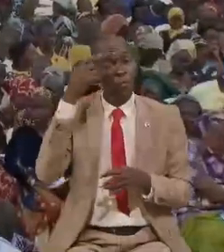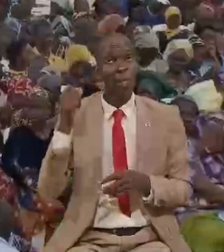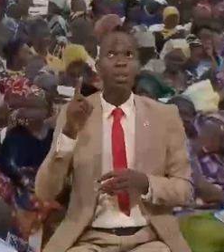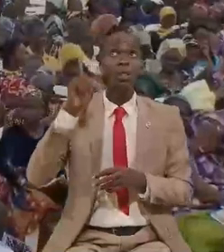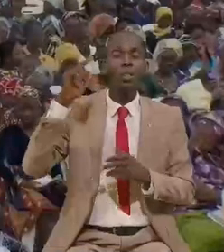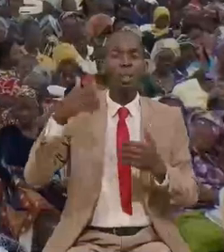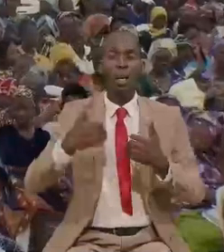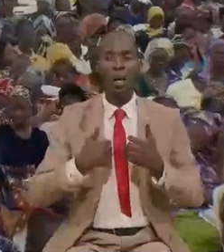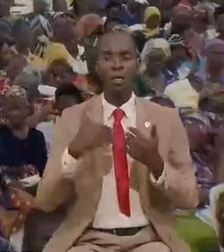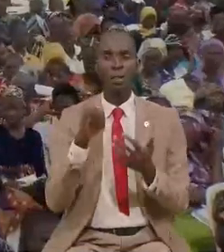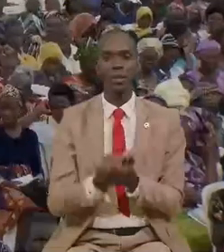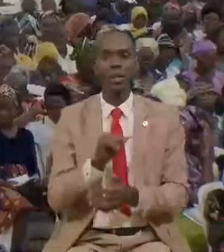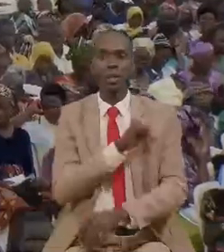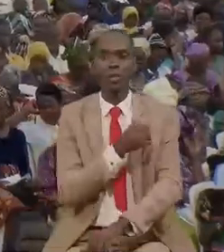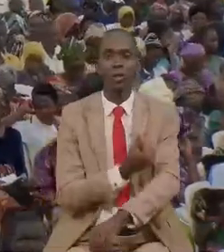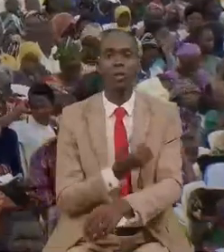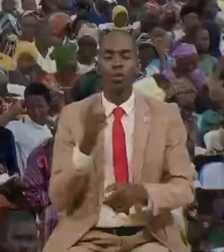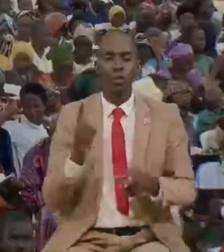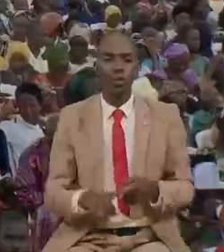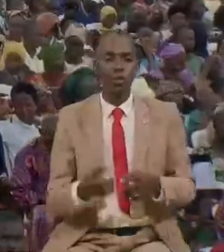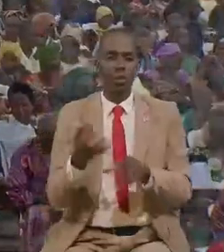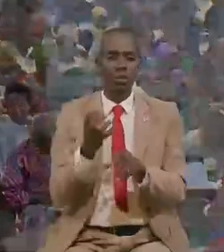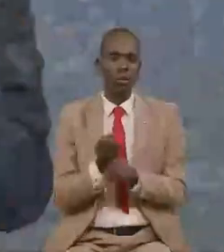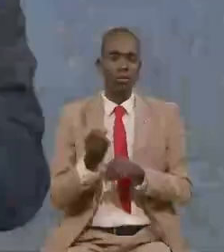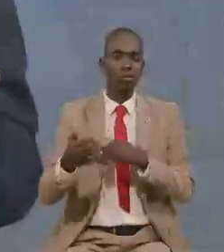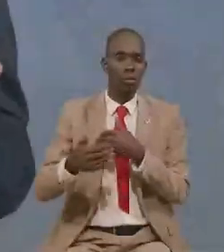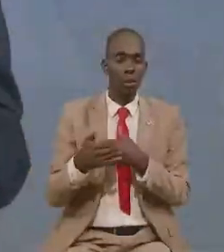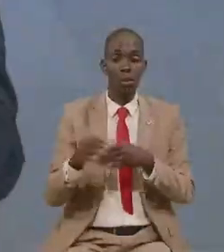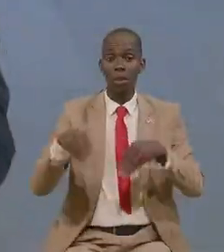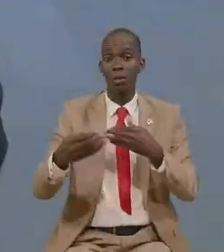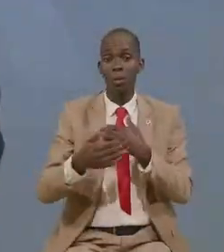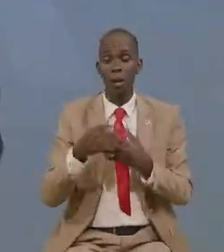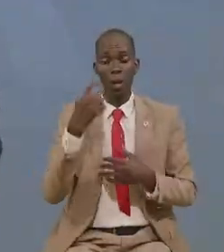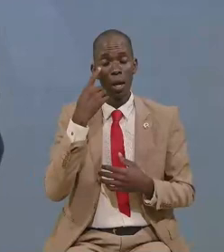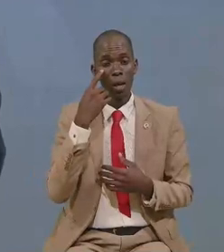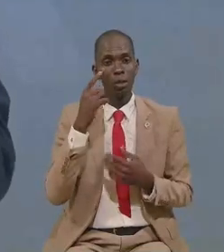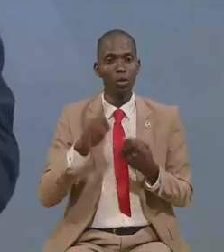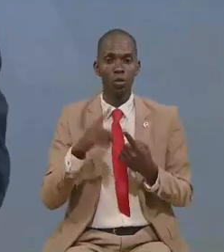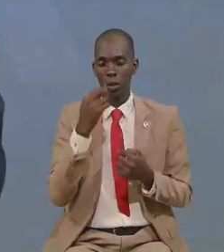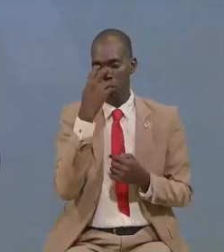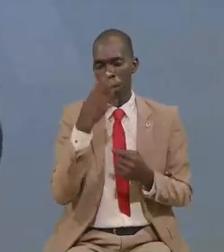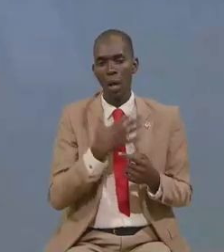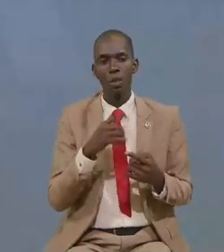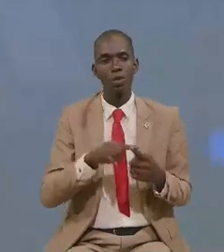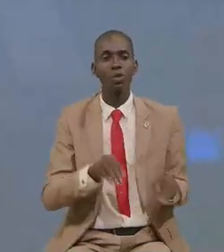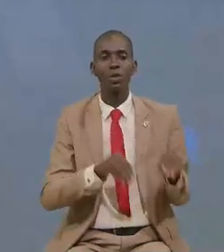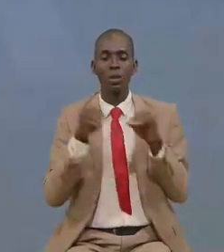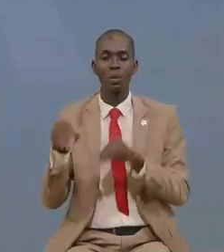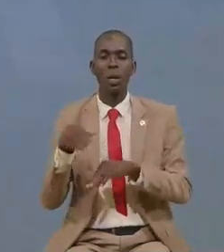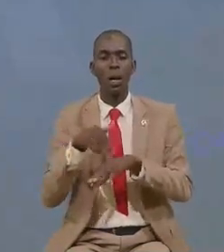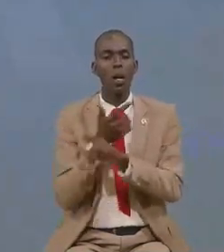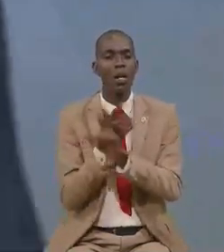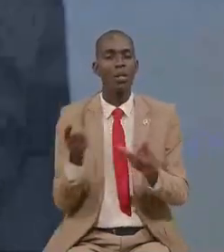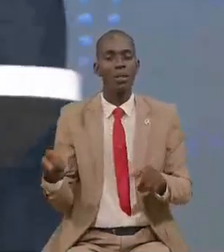Parce qu'il a cette autorité pour recouvrir la vue aux aveugles et pour